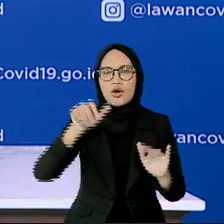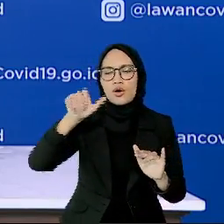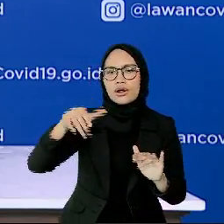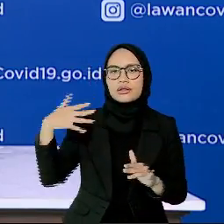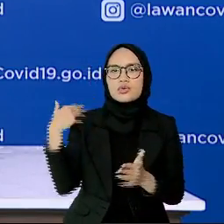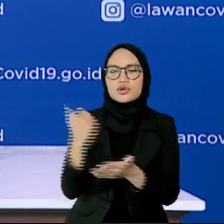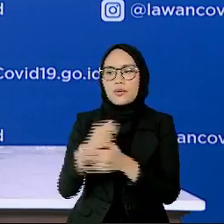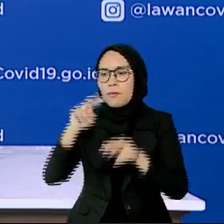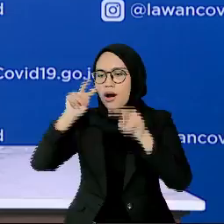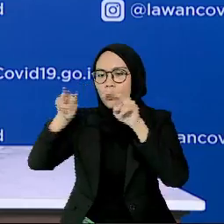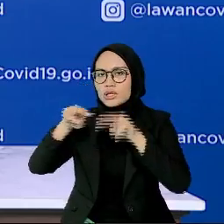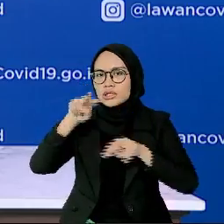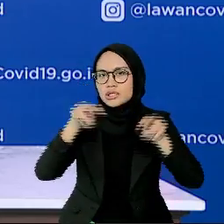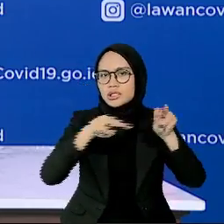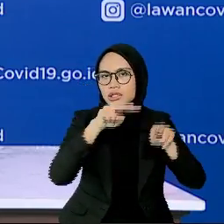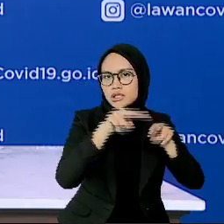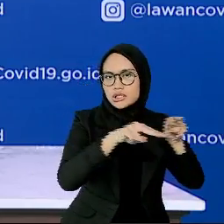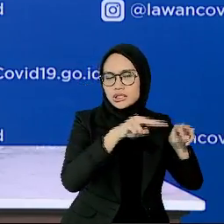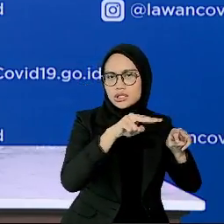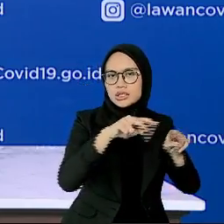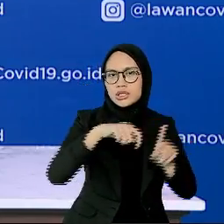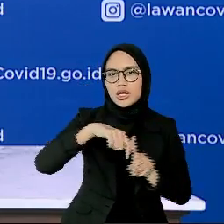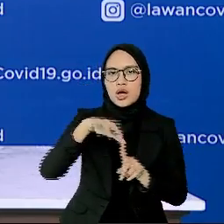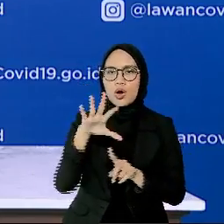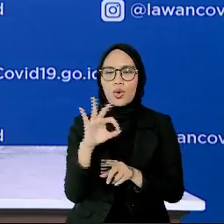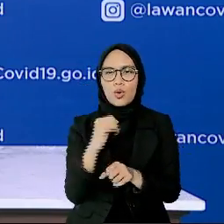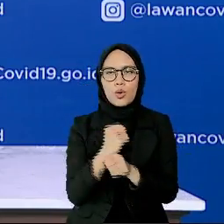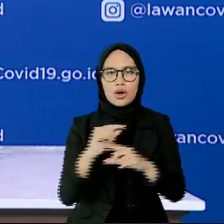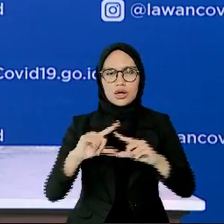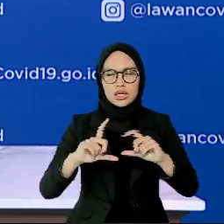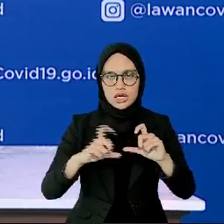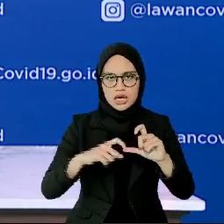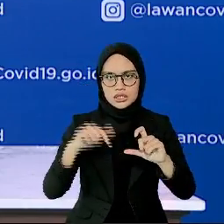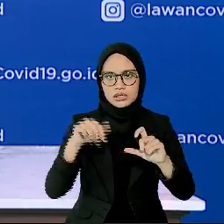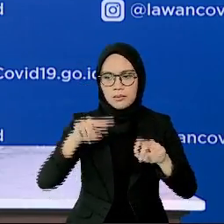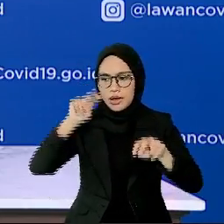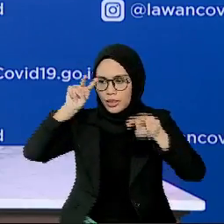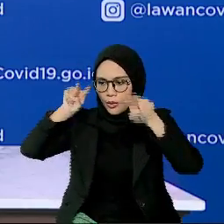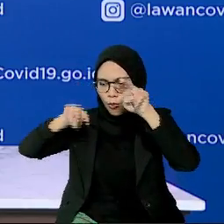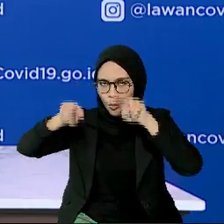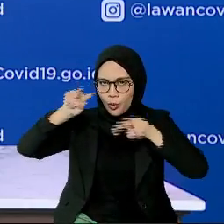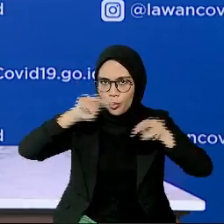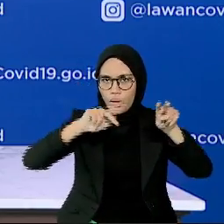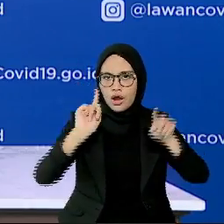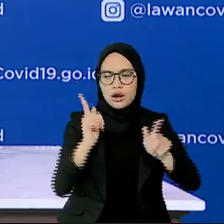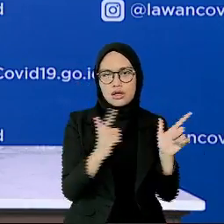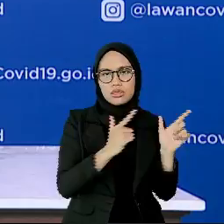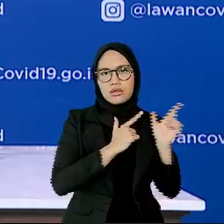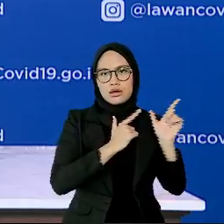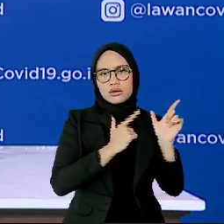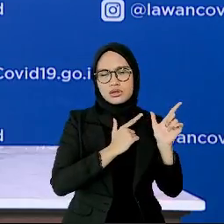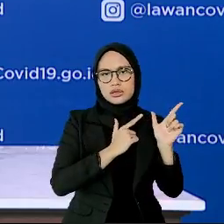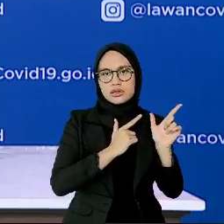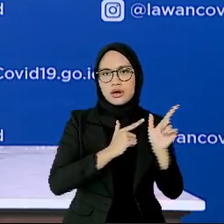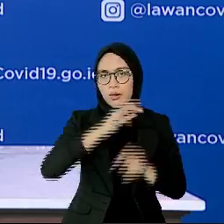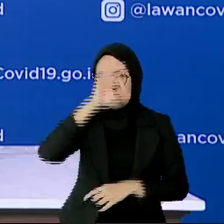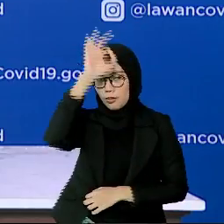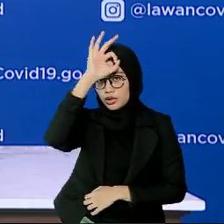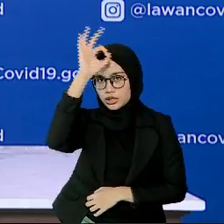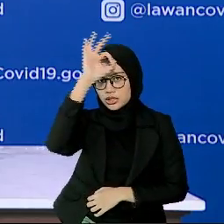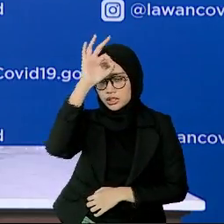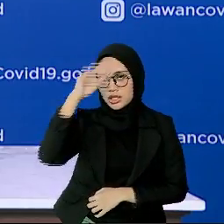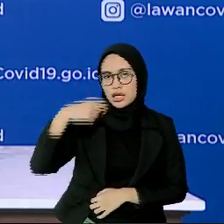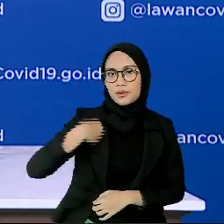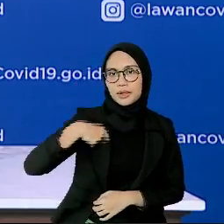Komando Tugas Gabungan Terpadu atau Kogas Gappat yang terdiri dari unsur TNI atau Polri,